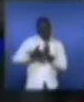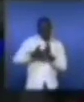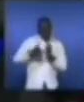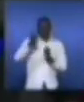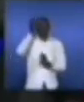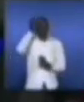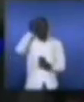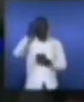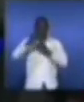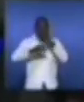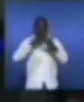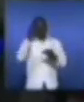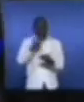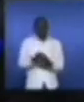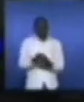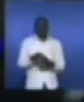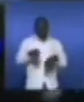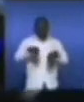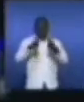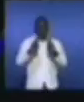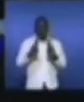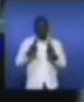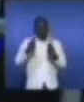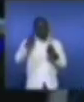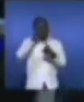mondialement. Elle permet d'anticiper les